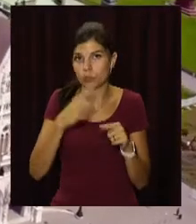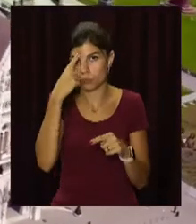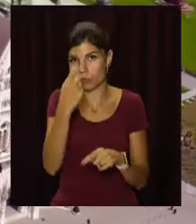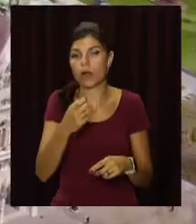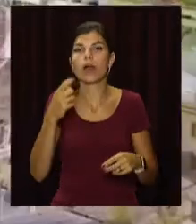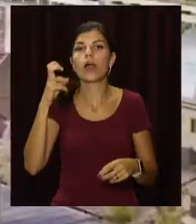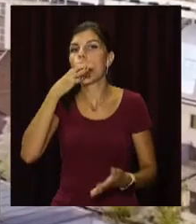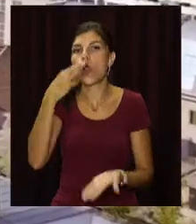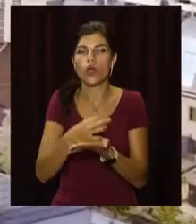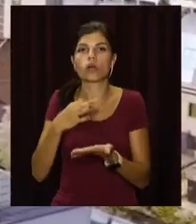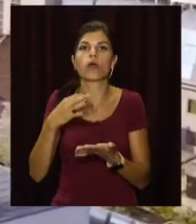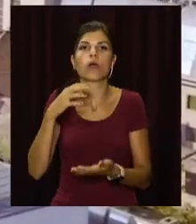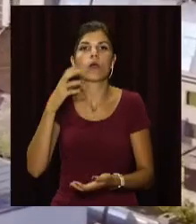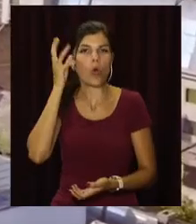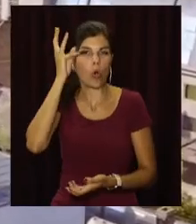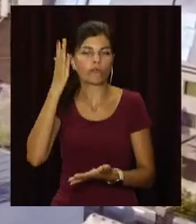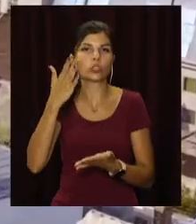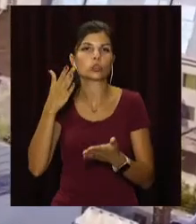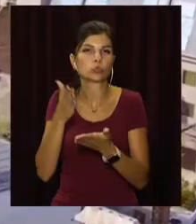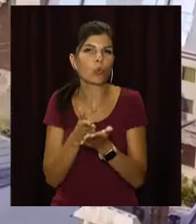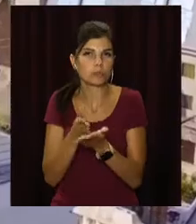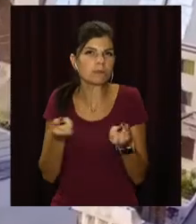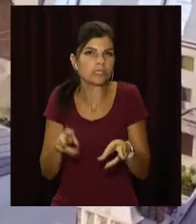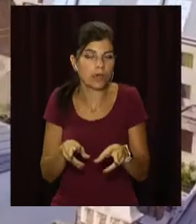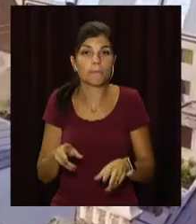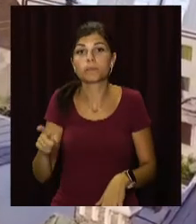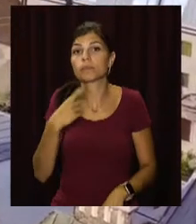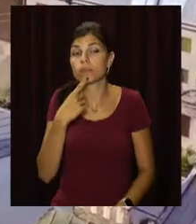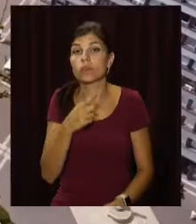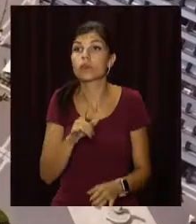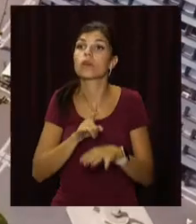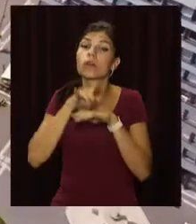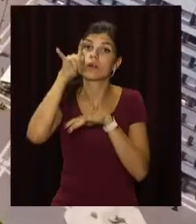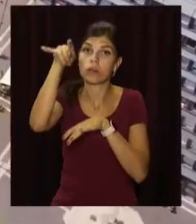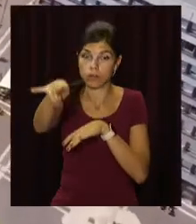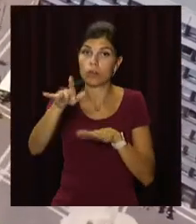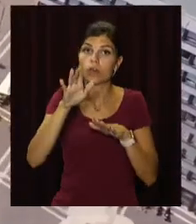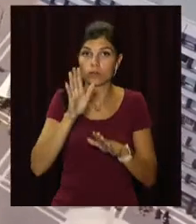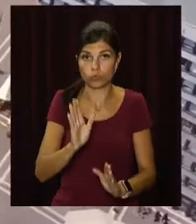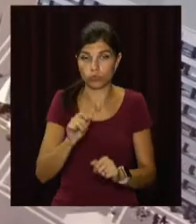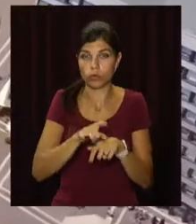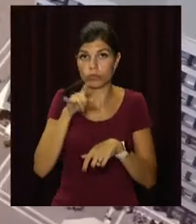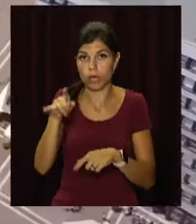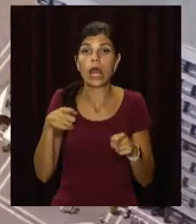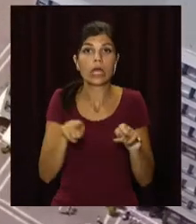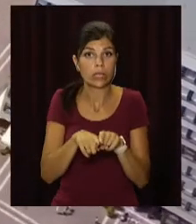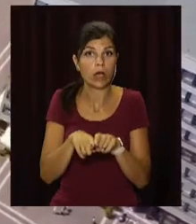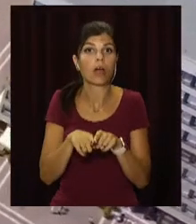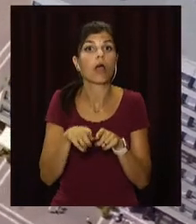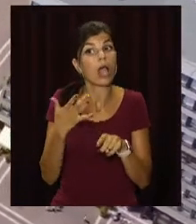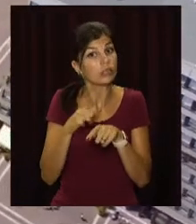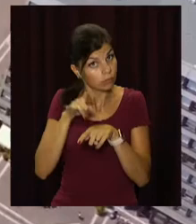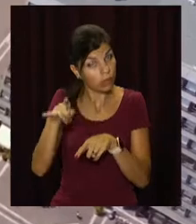повідомляють у департаменті консульської служби. Виняток – приліт в Угорщину авіаційним транспортом. В такому випадку